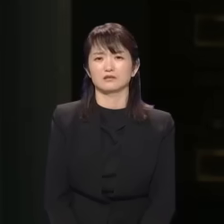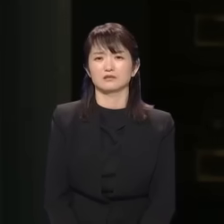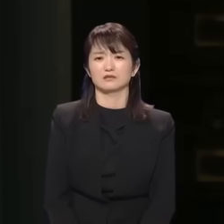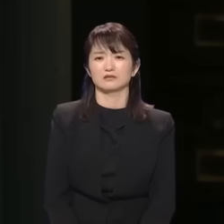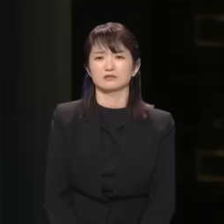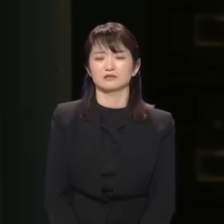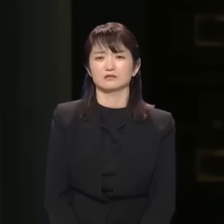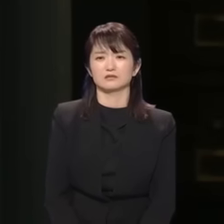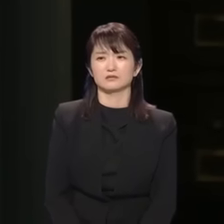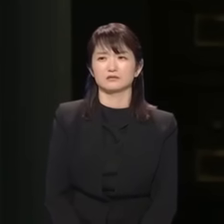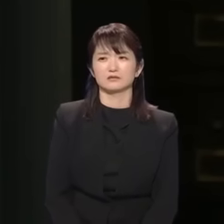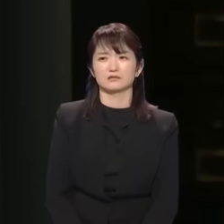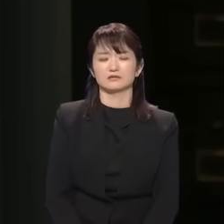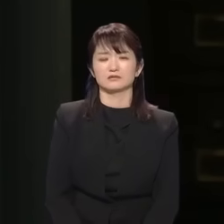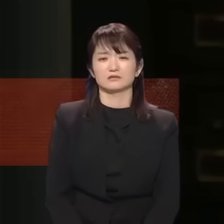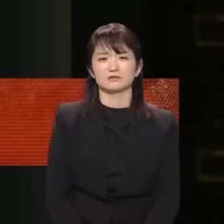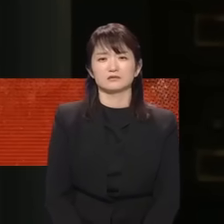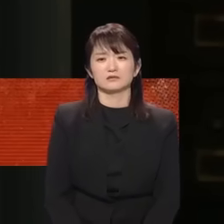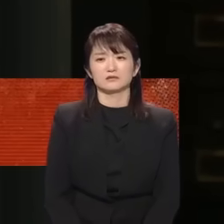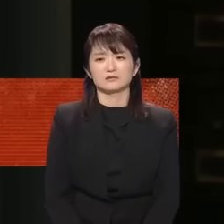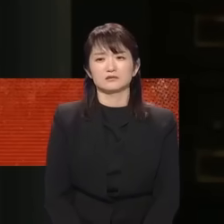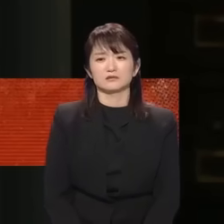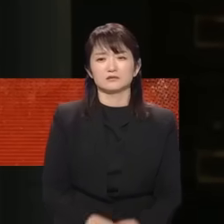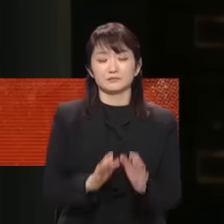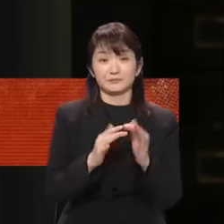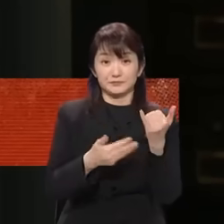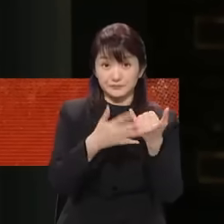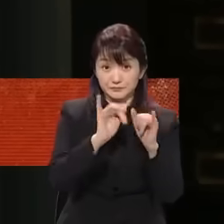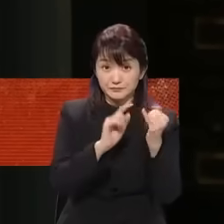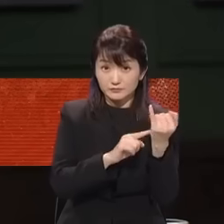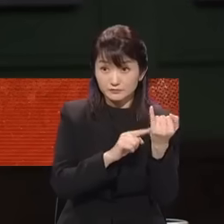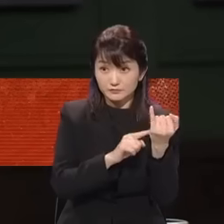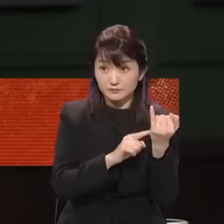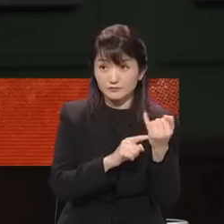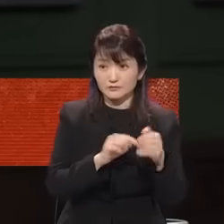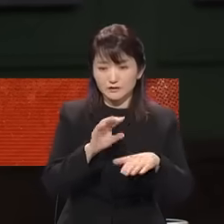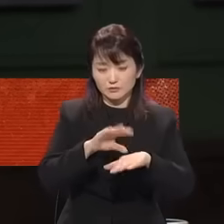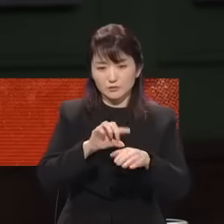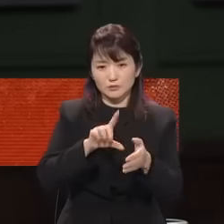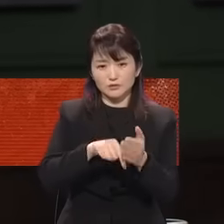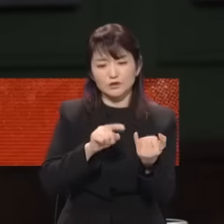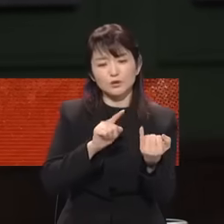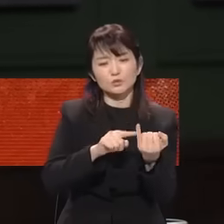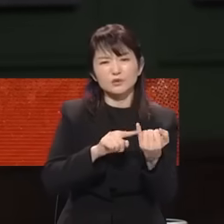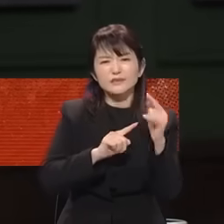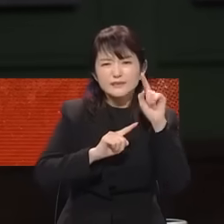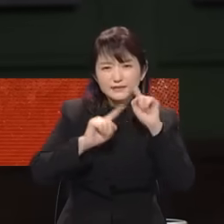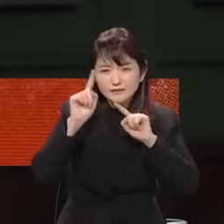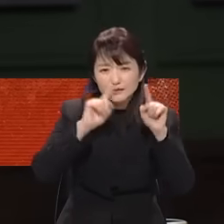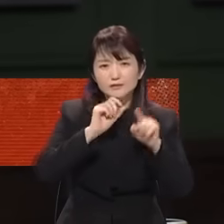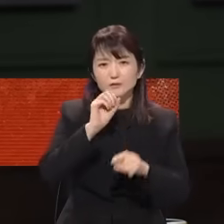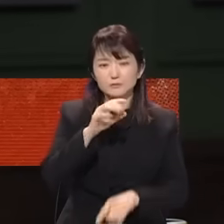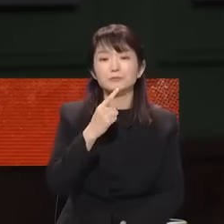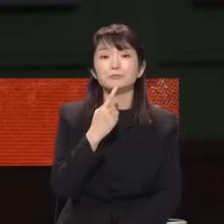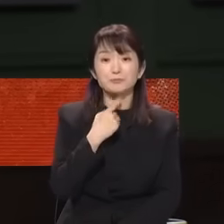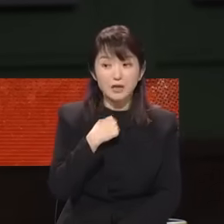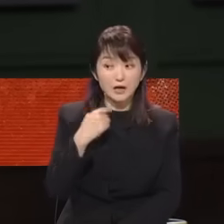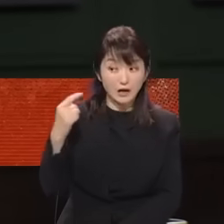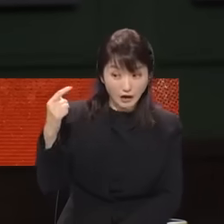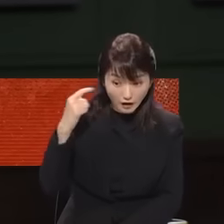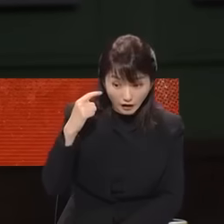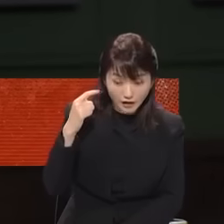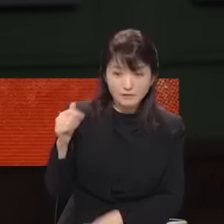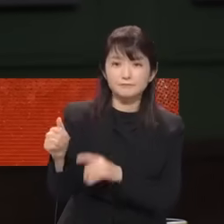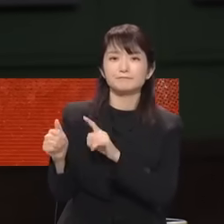아 그러니깐요네이 유튜버가 그 방송에서 손가락이 다쳤다고 얘기한 적이 있다는 겁니다 그런데이 얘기를들은이